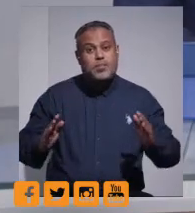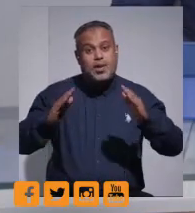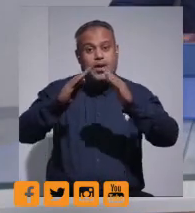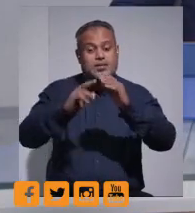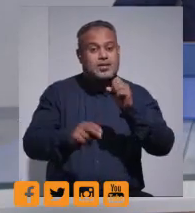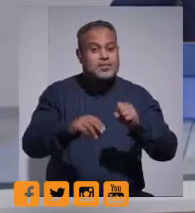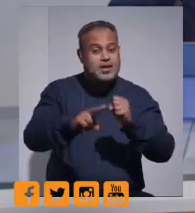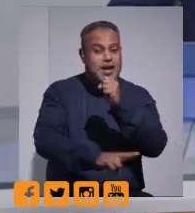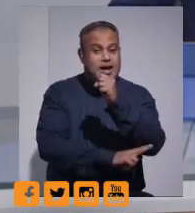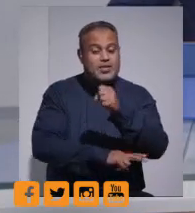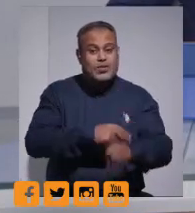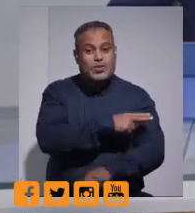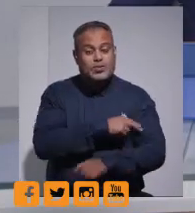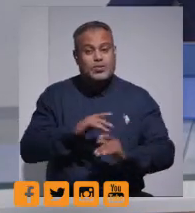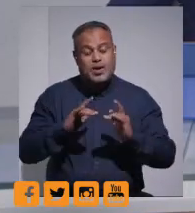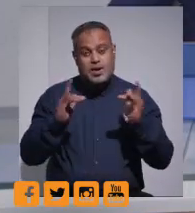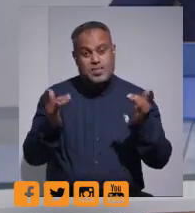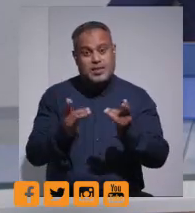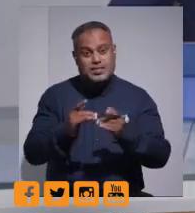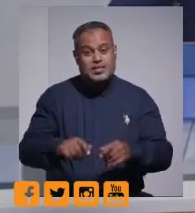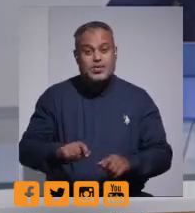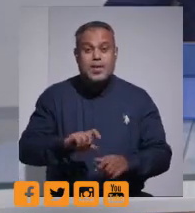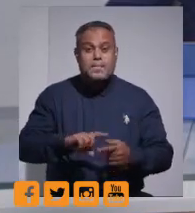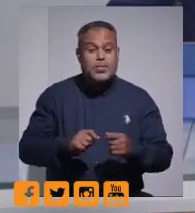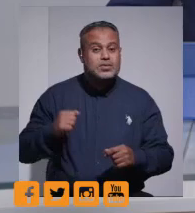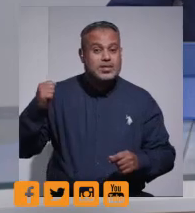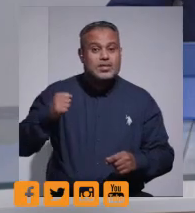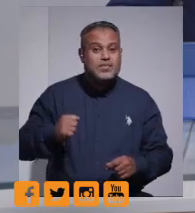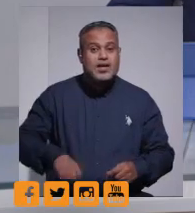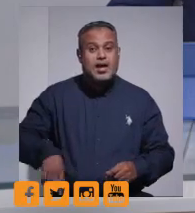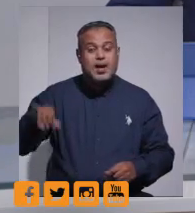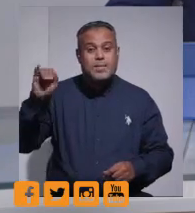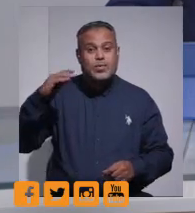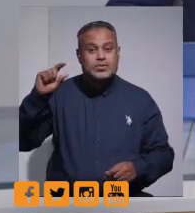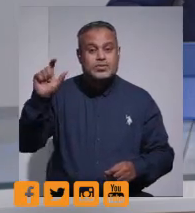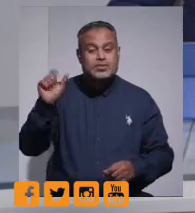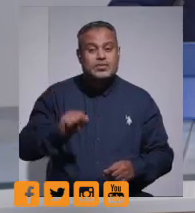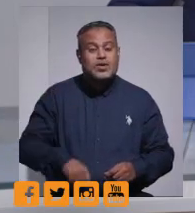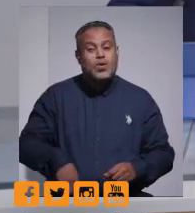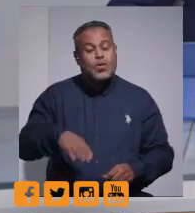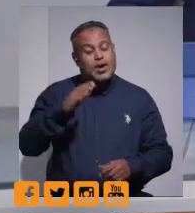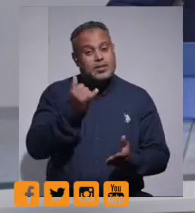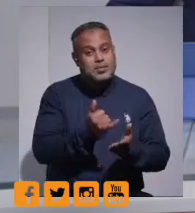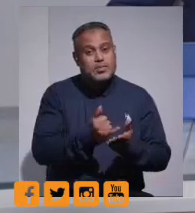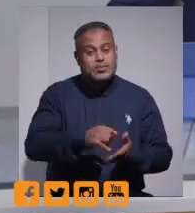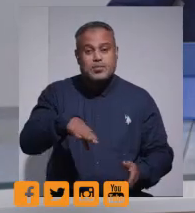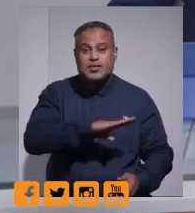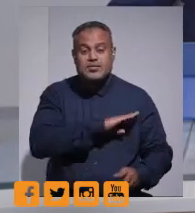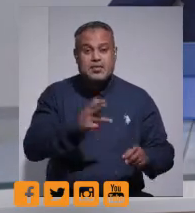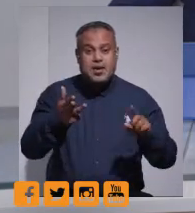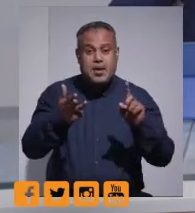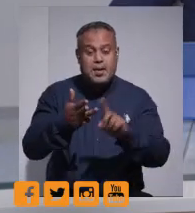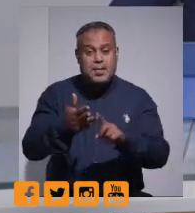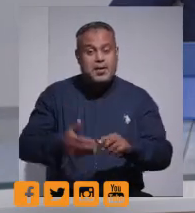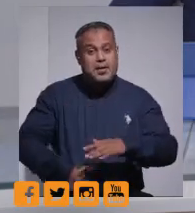المجلس دكتور عبد الله العليمي بوزير الدفاع الفريق الركن محسن الداعري وقياده المنطقه العسكريه الرابعه رئيس مجلس القياده